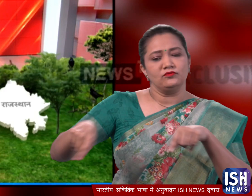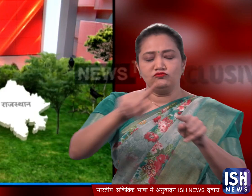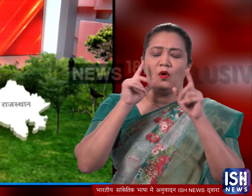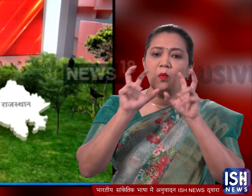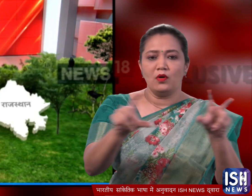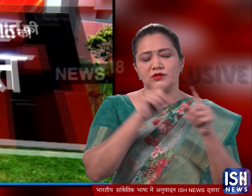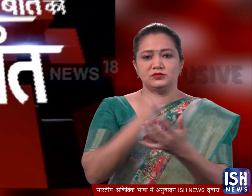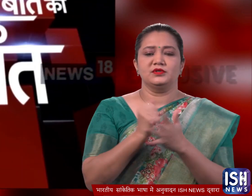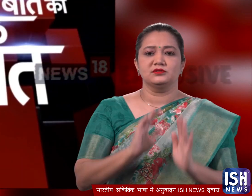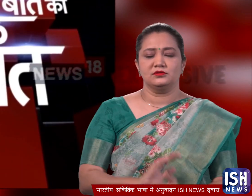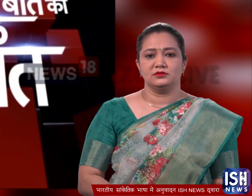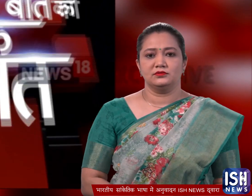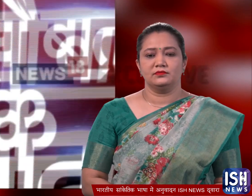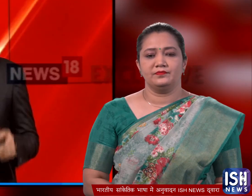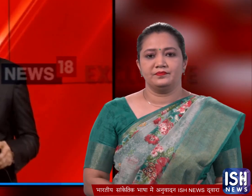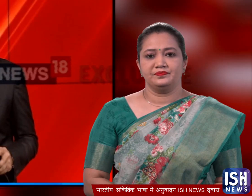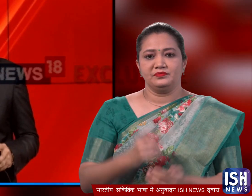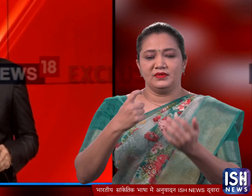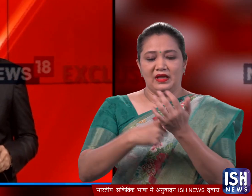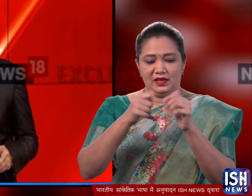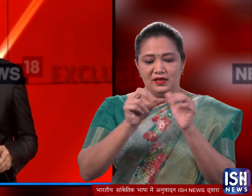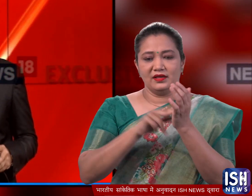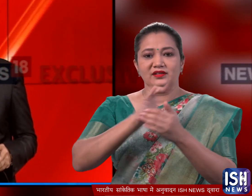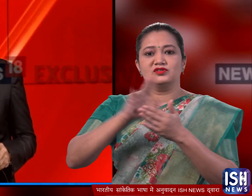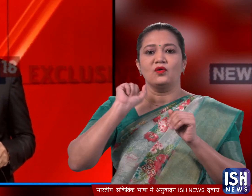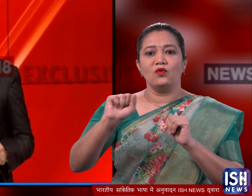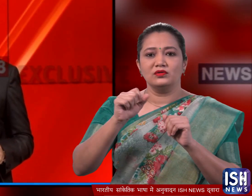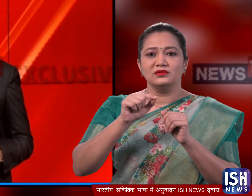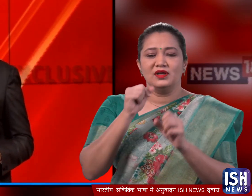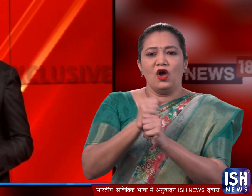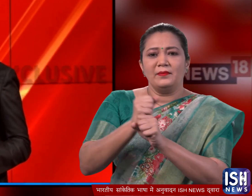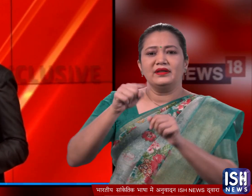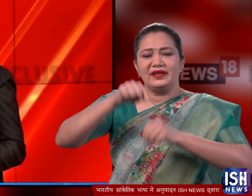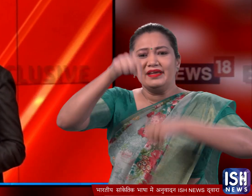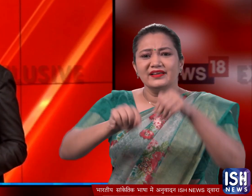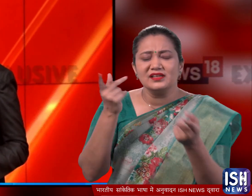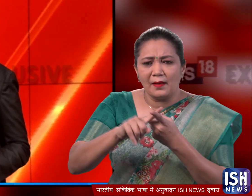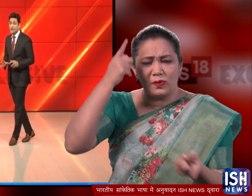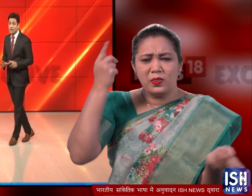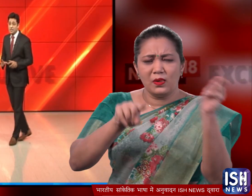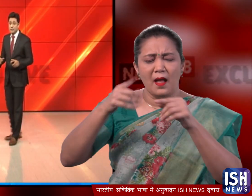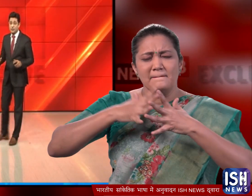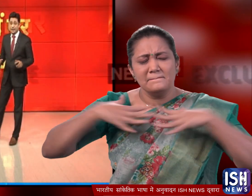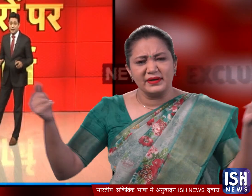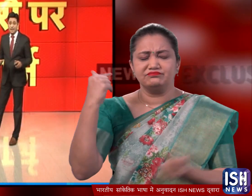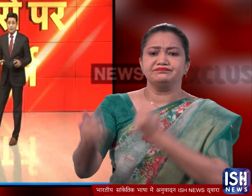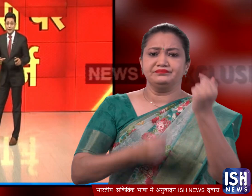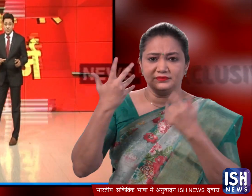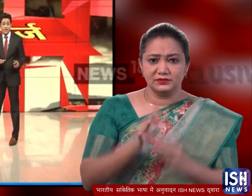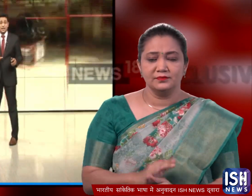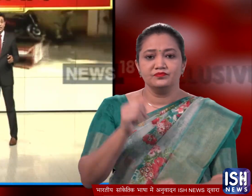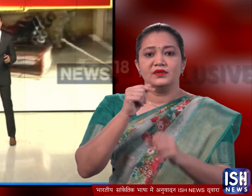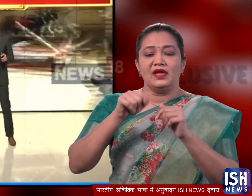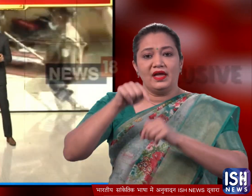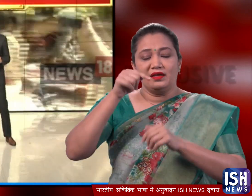अलर्ट रहने के निर्देश दिए गए। रांची में झारखंड लोक सेवा आयोग की परीक्षा के नतीजों में गड़बड़ी के मामले पर घमासान छिड़ गया।